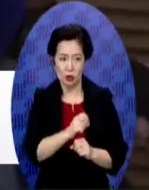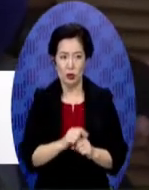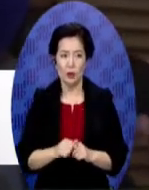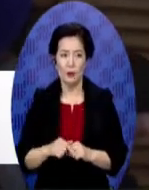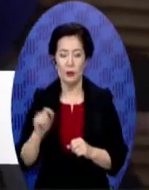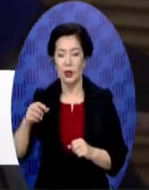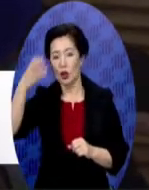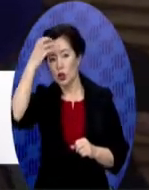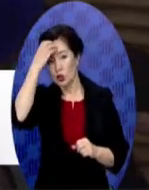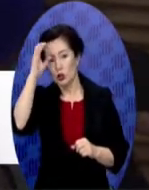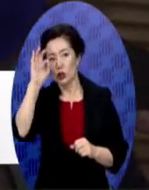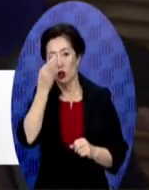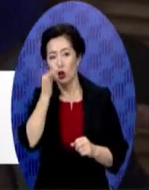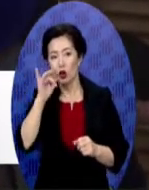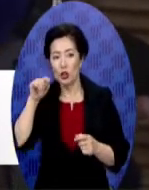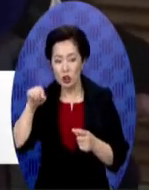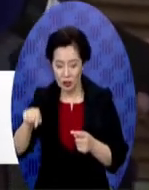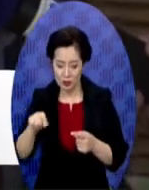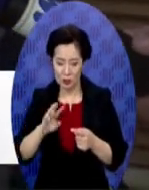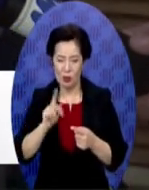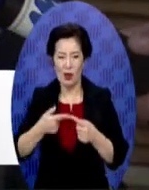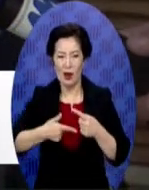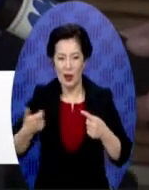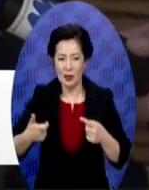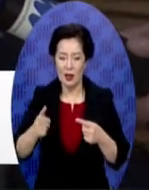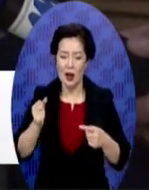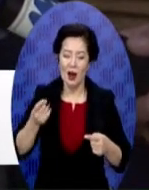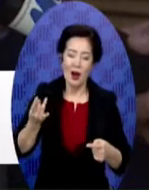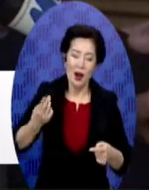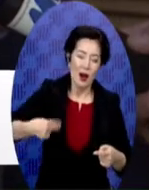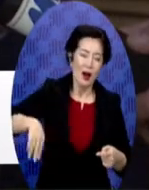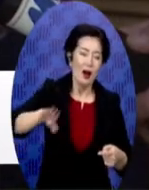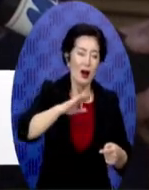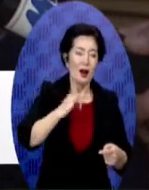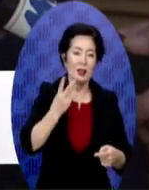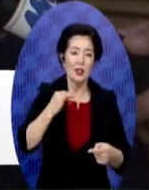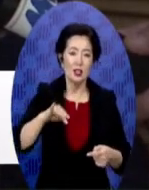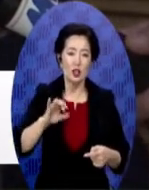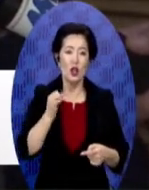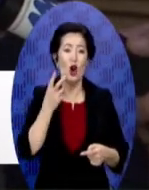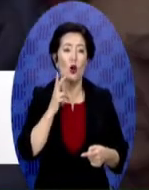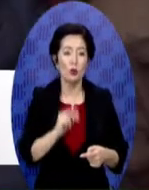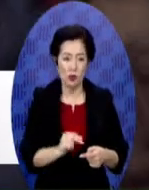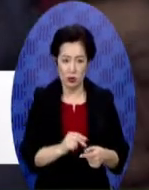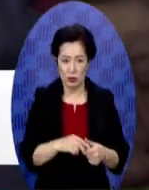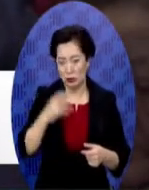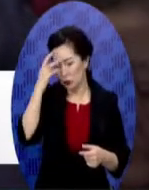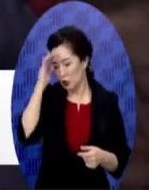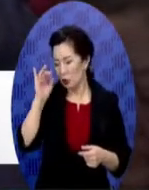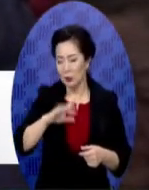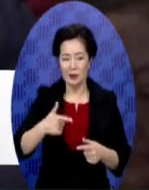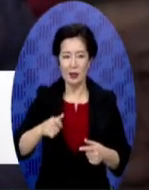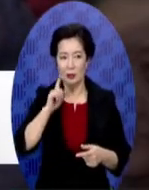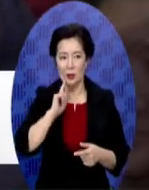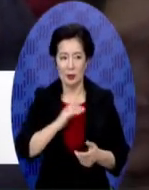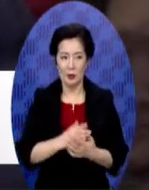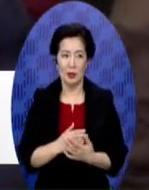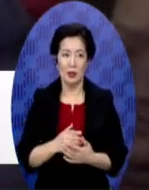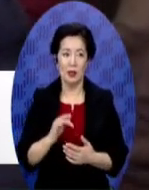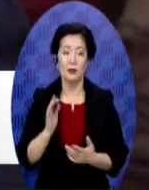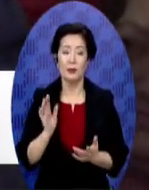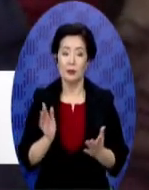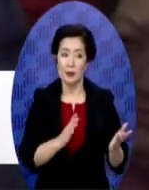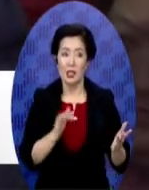байна. Ард нийтийн, ард түмний нийтийн үнэлгээд засах шаардлага тавьчих. Улсын хурлд өрсөлдөж байгаа гишүүдийг